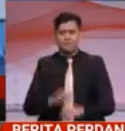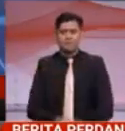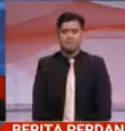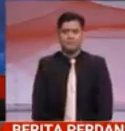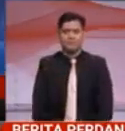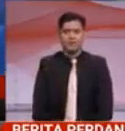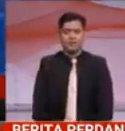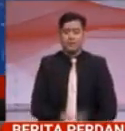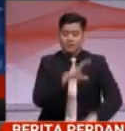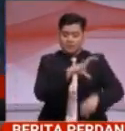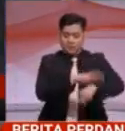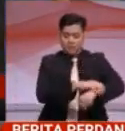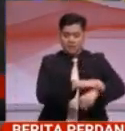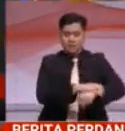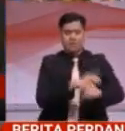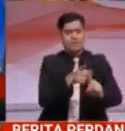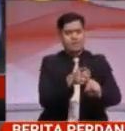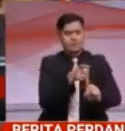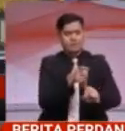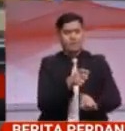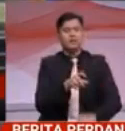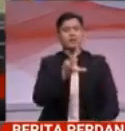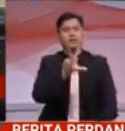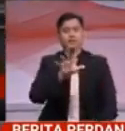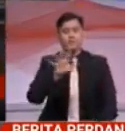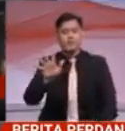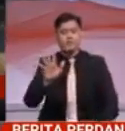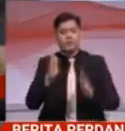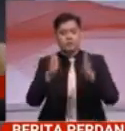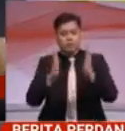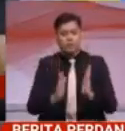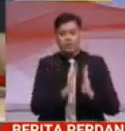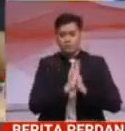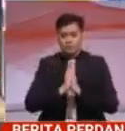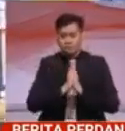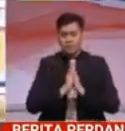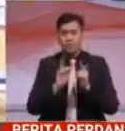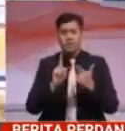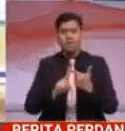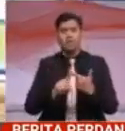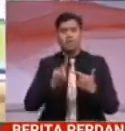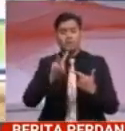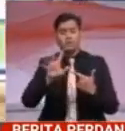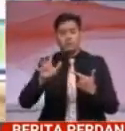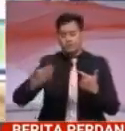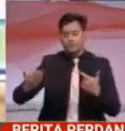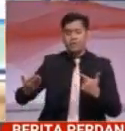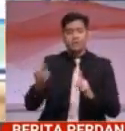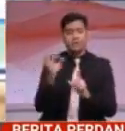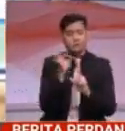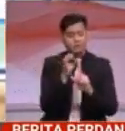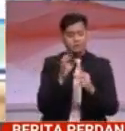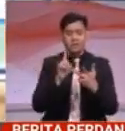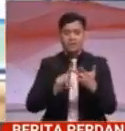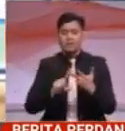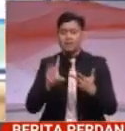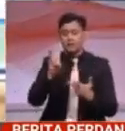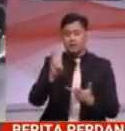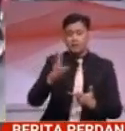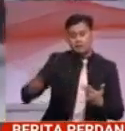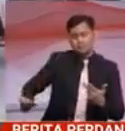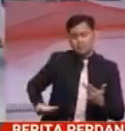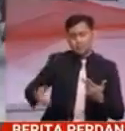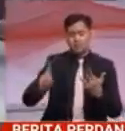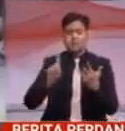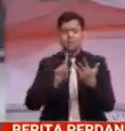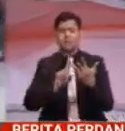Mereka yang ditahan terdiri daripada 35 etnik Rohingya, 25 warga Pakistan, 6 Bangladesh, 3 dari India